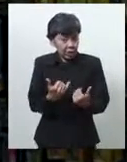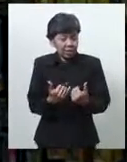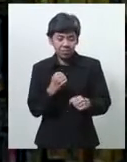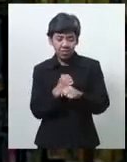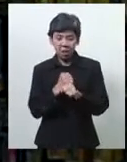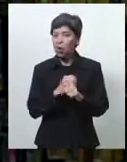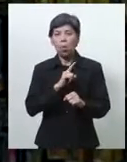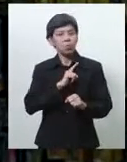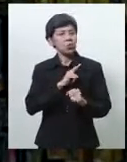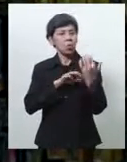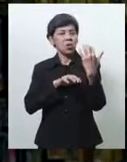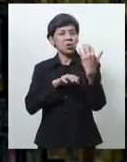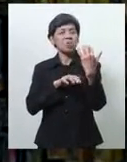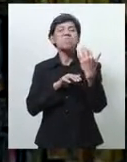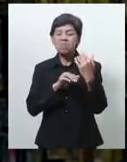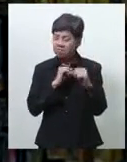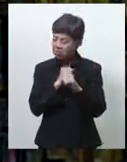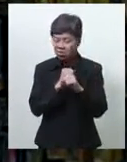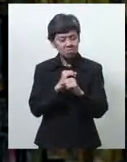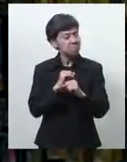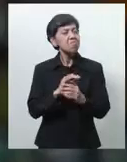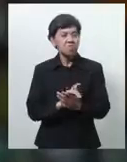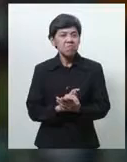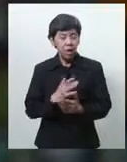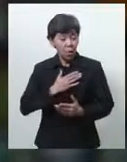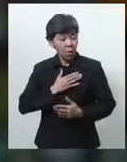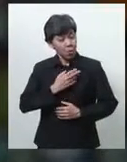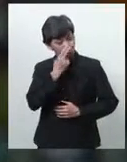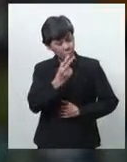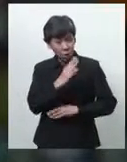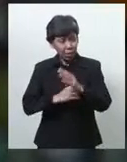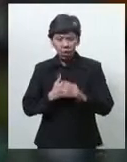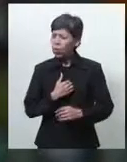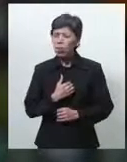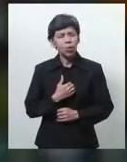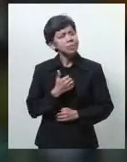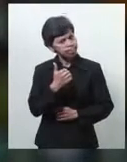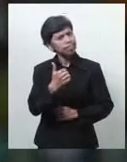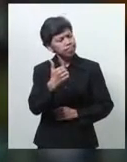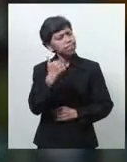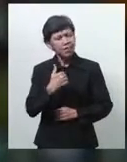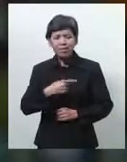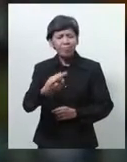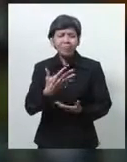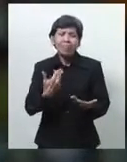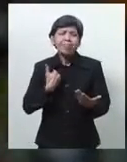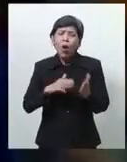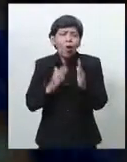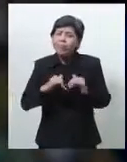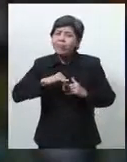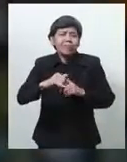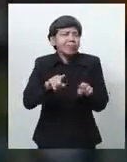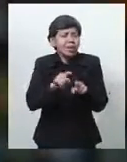าก็คุมเรื่องไอทีทั้งหมดกับทางร้านอยู่ในส่วนตัวผมคิดว่าเขาไม่มีความแตกต่างอะไรนะเพราะว่าผ